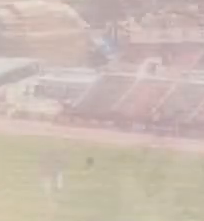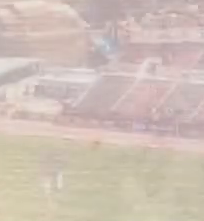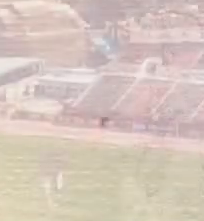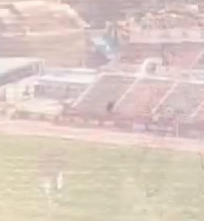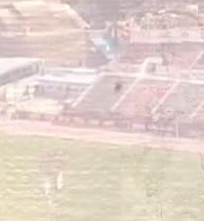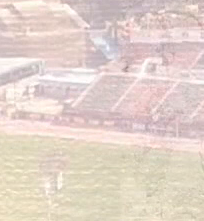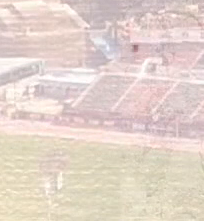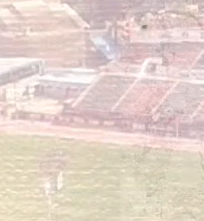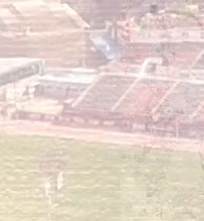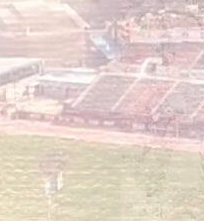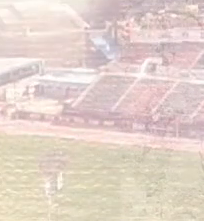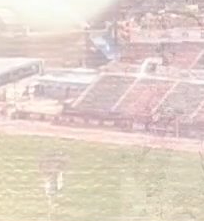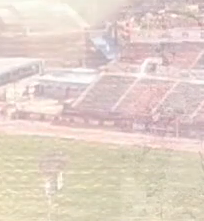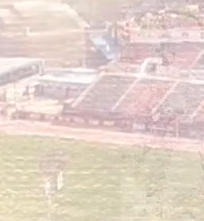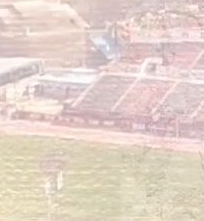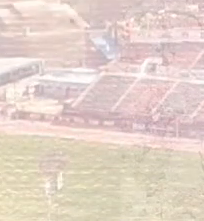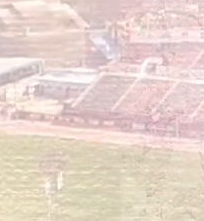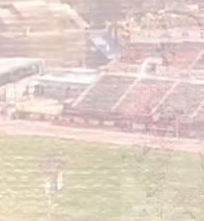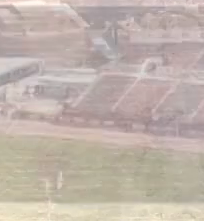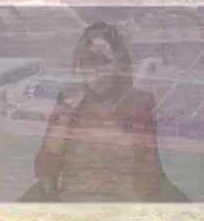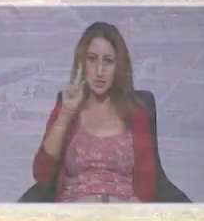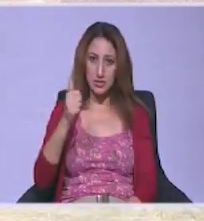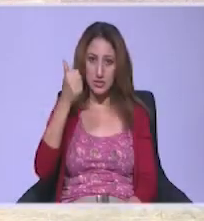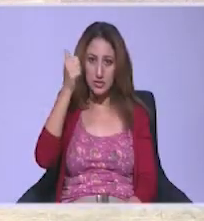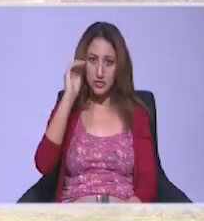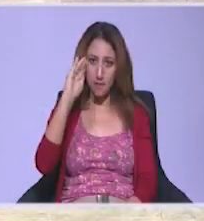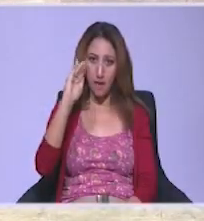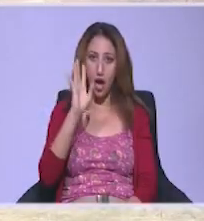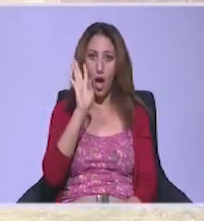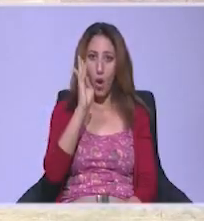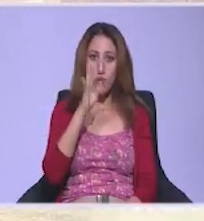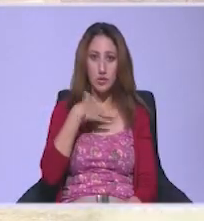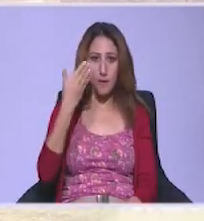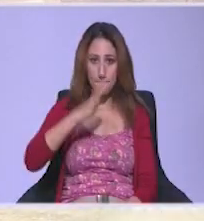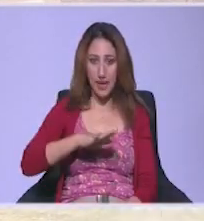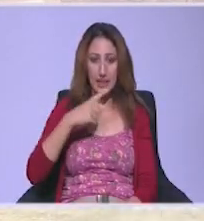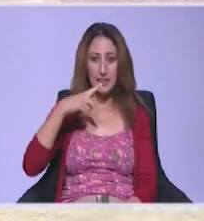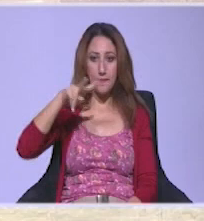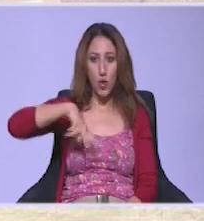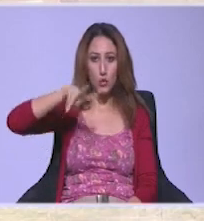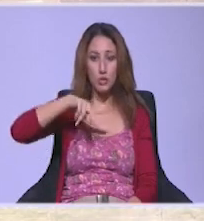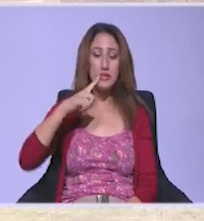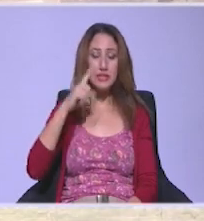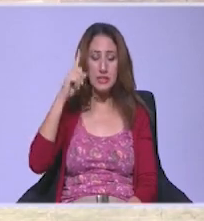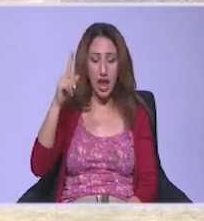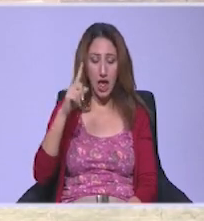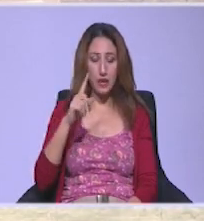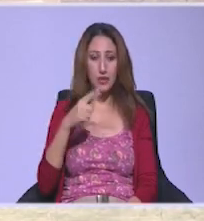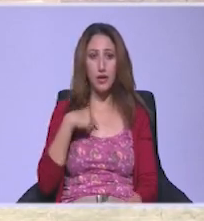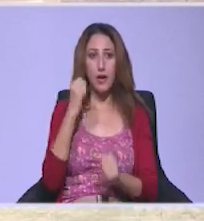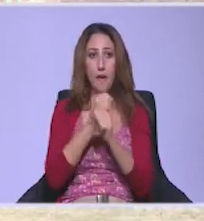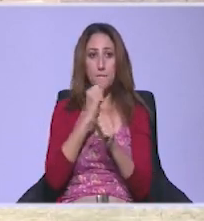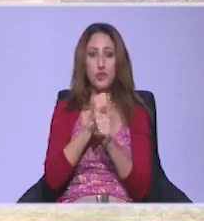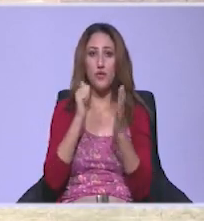اسمي صباح عبد السماء تغيان، أرملة، بقالي أكتر بتاع 28 سنة، وكنت بقى بشتغل